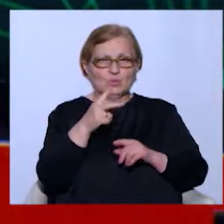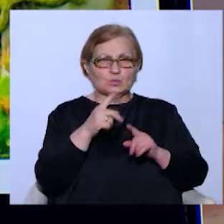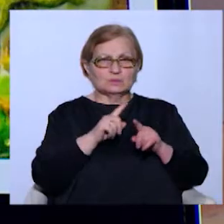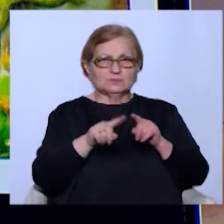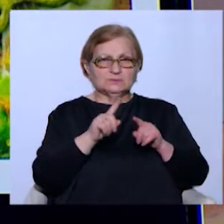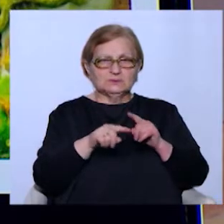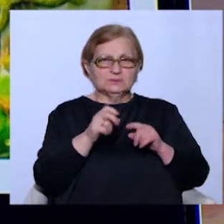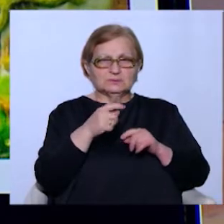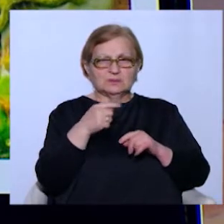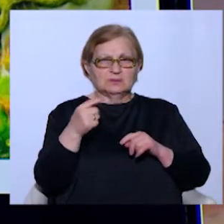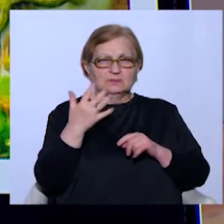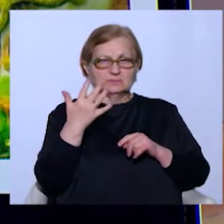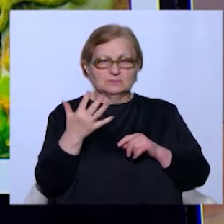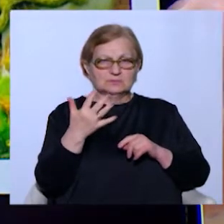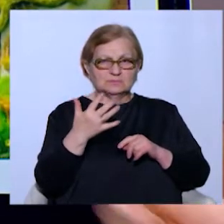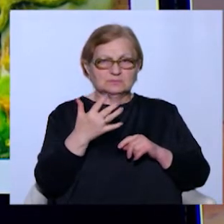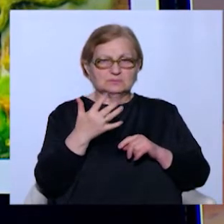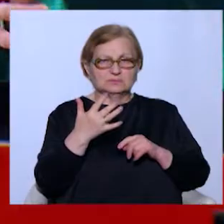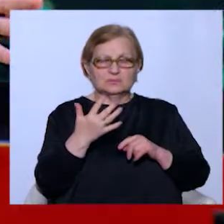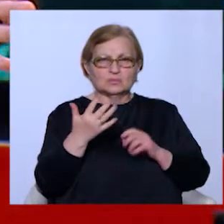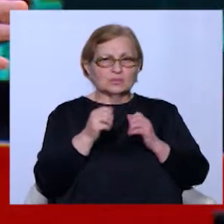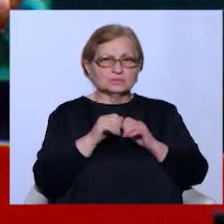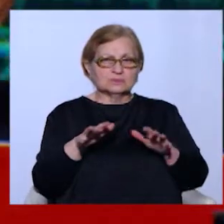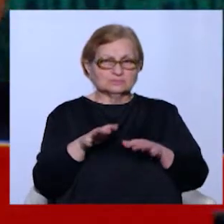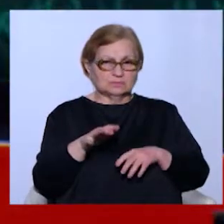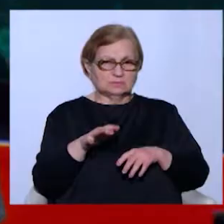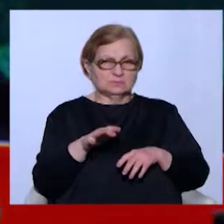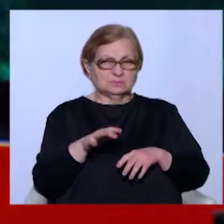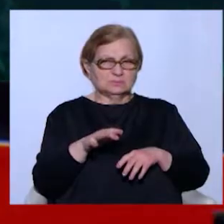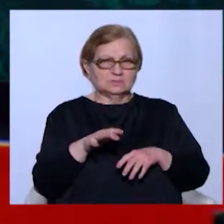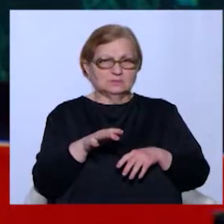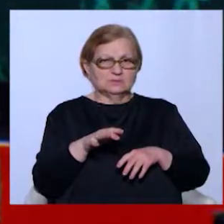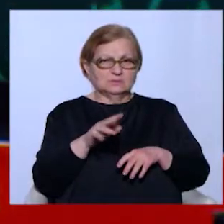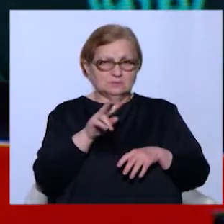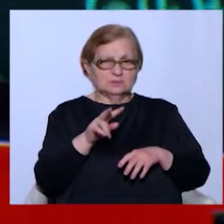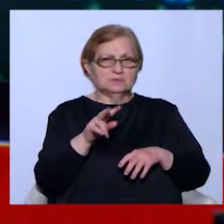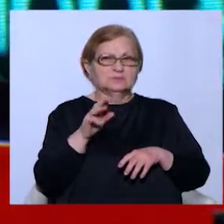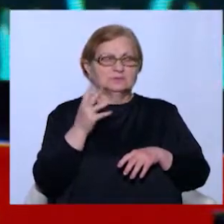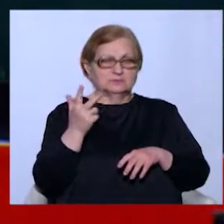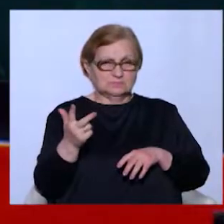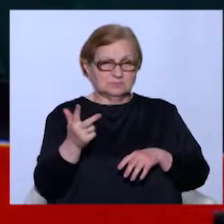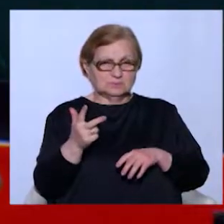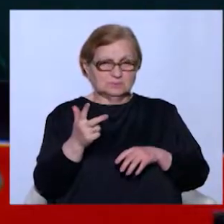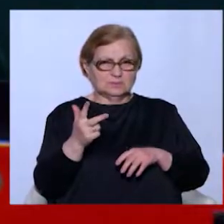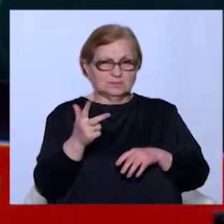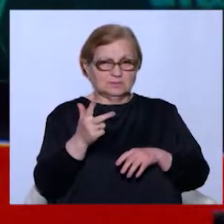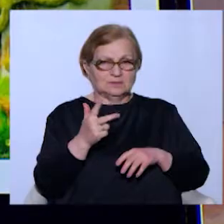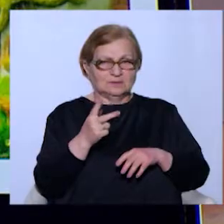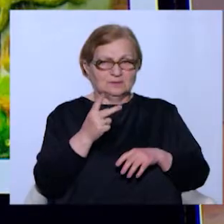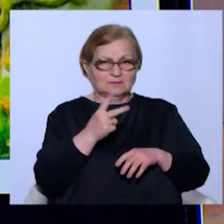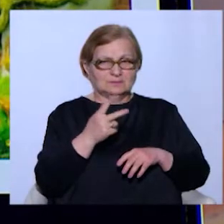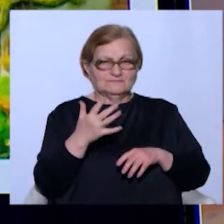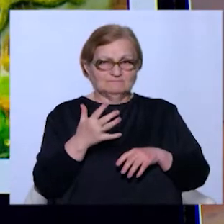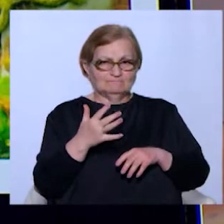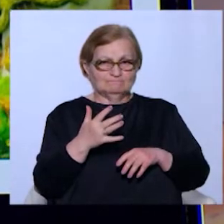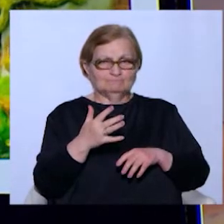ვიჩქაროთ, ვიჩქაროთ, 12-ს ვაკლებთ 5. 5 როგორ დავშალოთ? როგორ დავშალოთ? 2 და 3. მართალია. ესე იგი